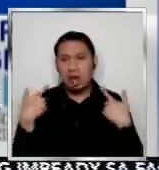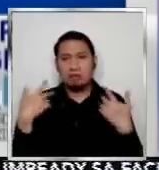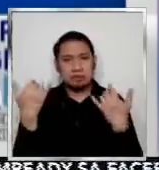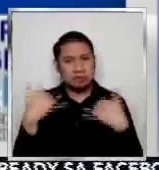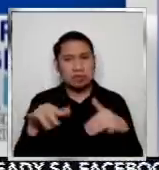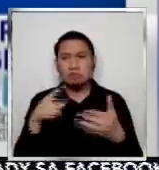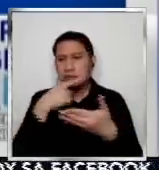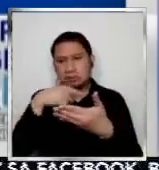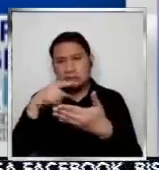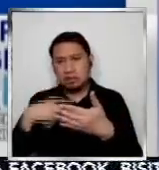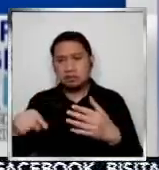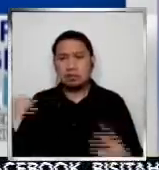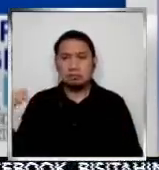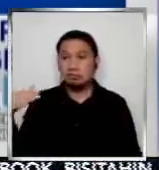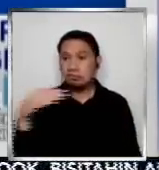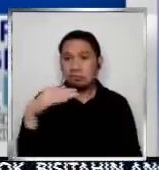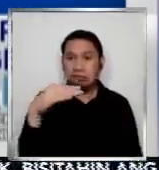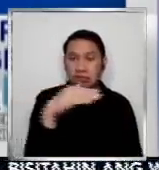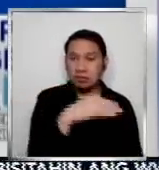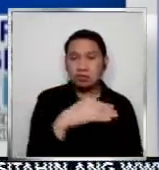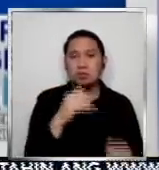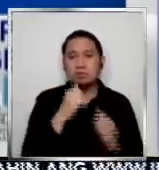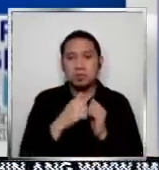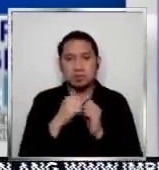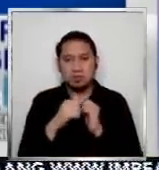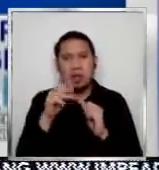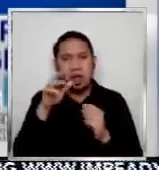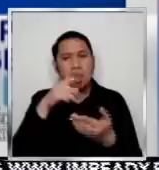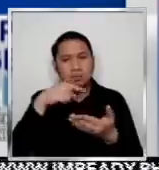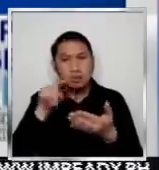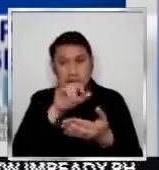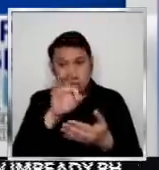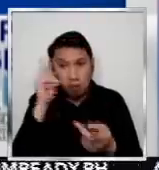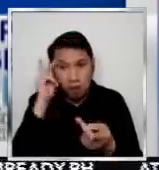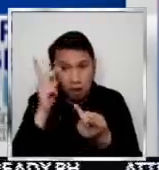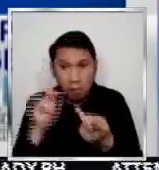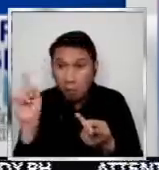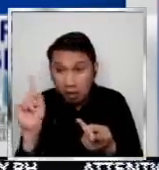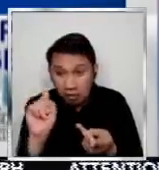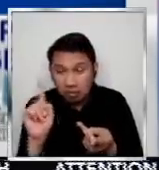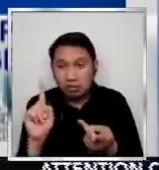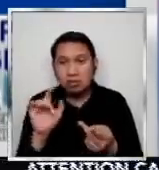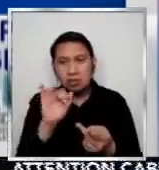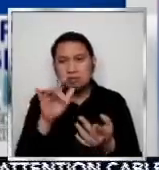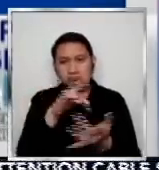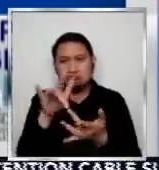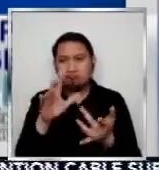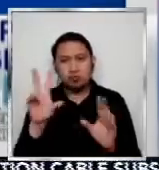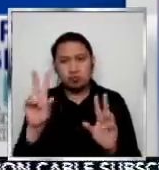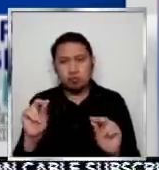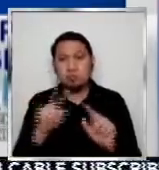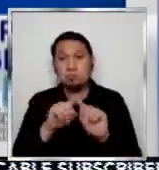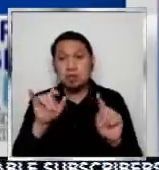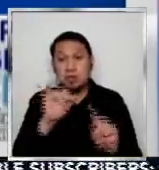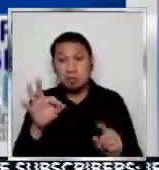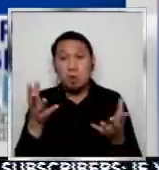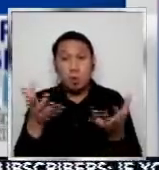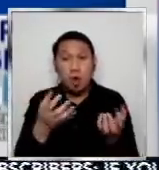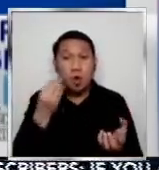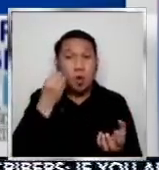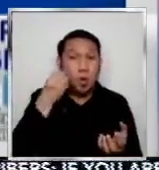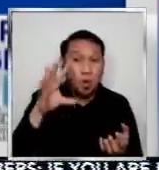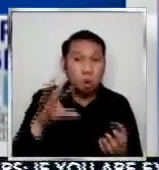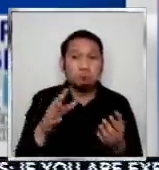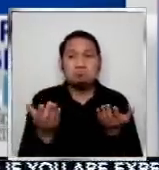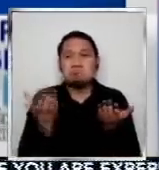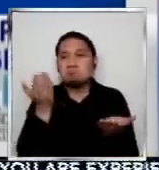masigurado na walang gagala-gala labang. Opo. Pero kung gusto niyo na po umuwi, GCQ to GCQ po, pwede na po yan. Siguro